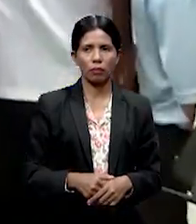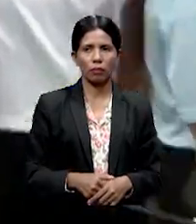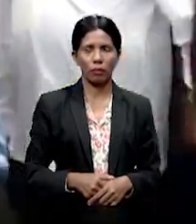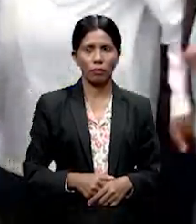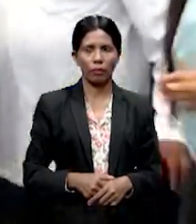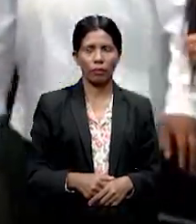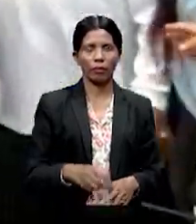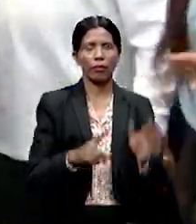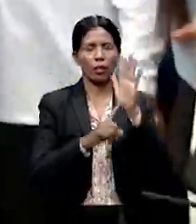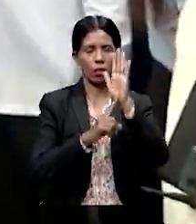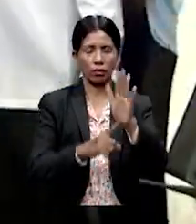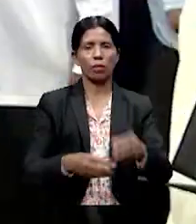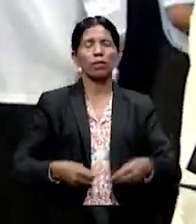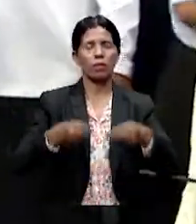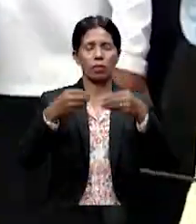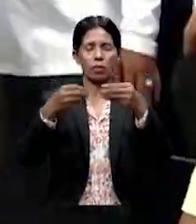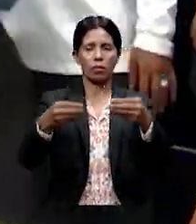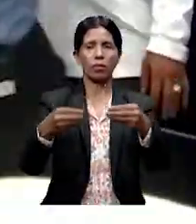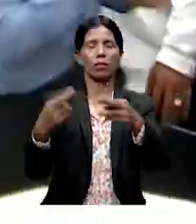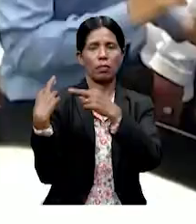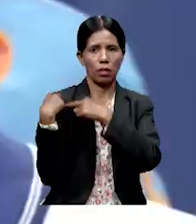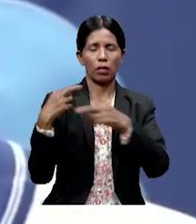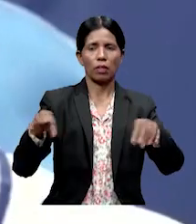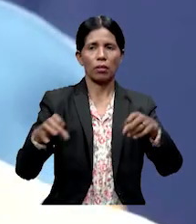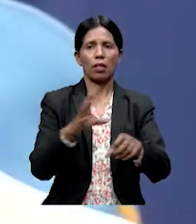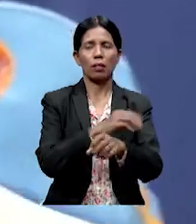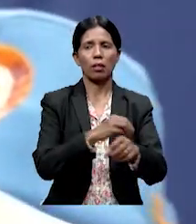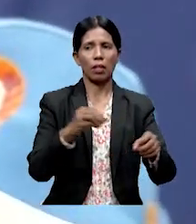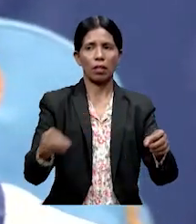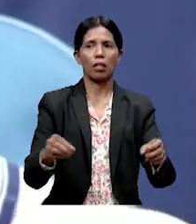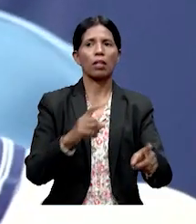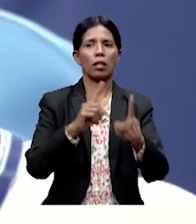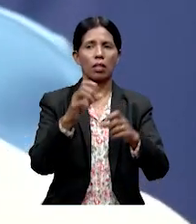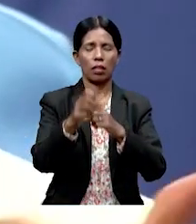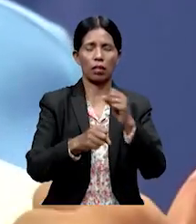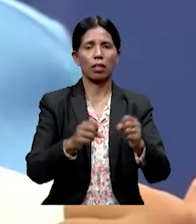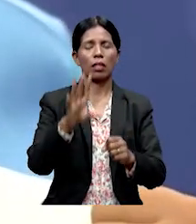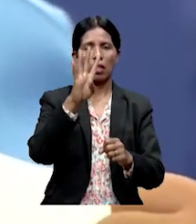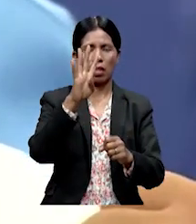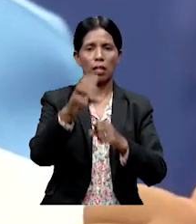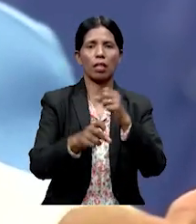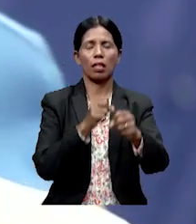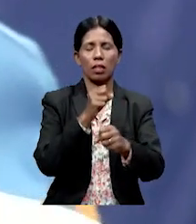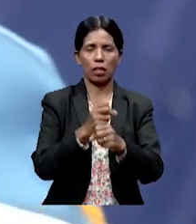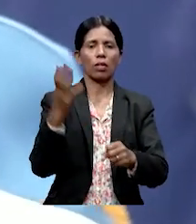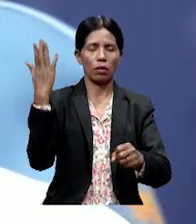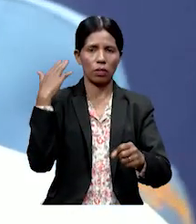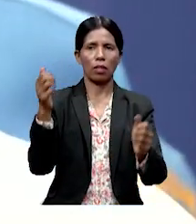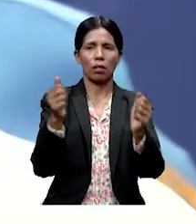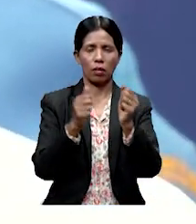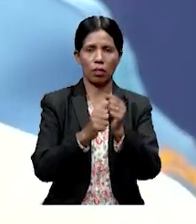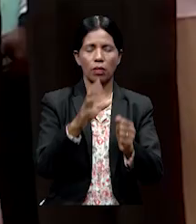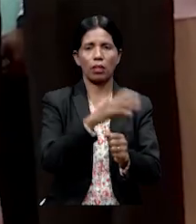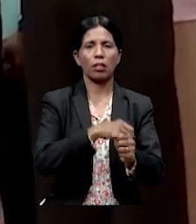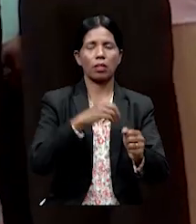Enquanto transferência poder ne sem marca finalidade husine ukun, nebe quase década hat, iha tinan hira kikus ne hamoso